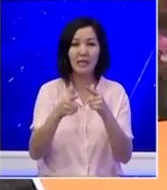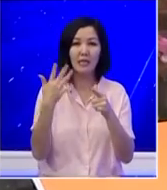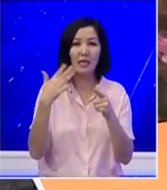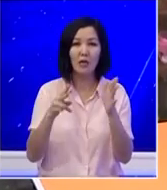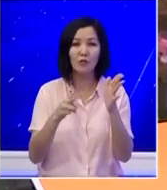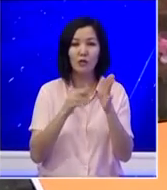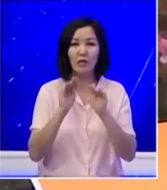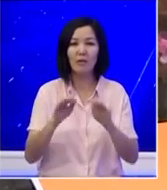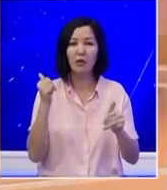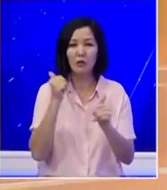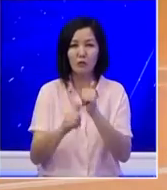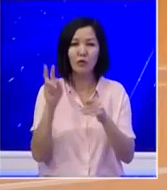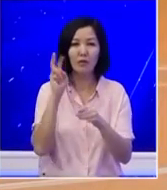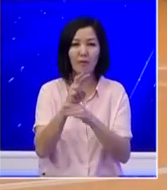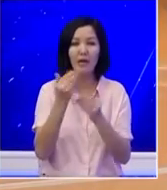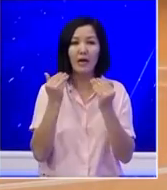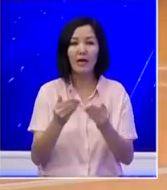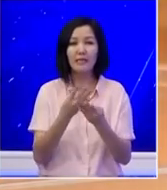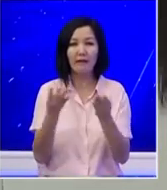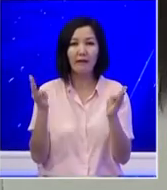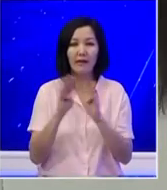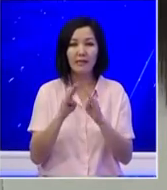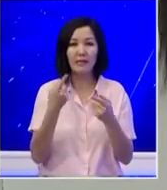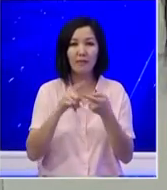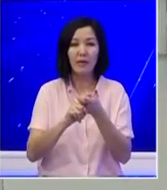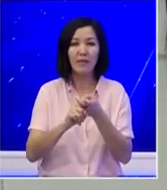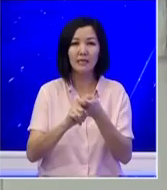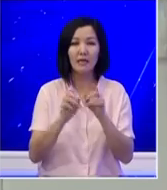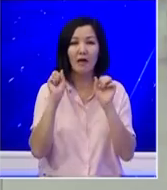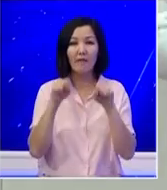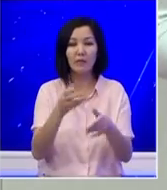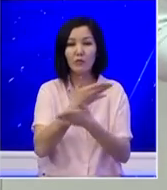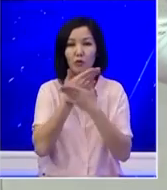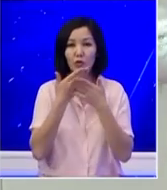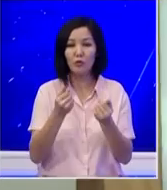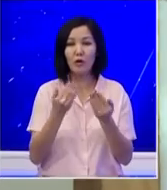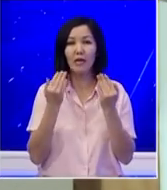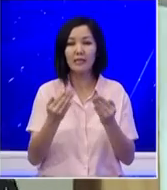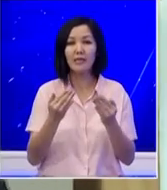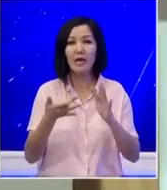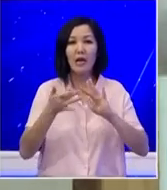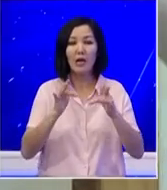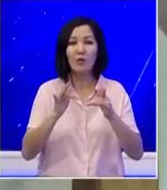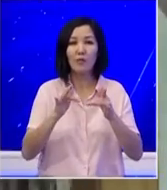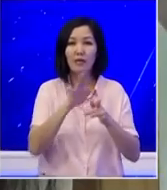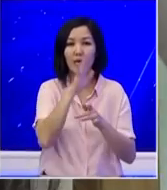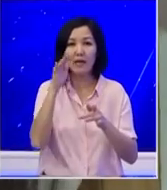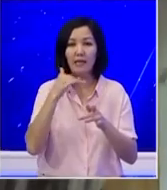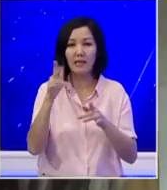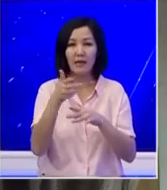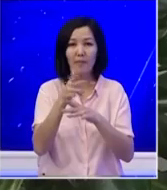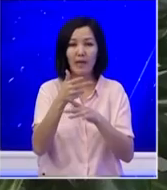күнделікті ем алуға келетін. Алайда дәл қазір мұндай мүмкіндік жоқ. Сондықтан мұндағы мамандар әлеуметтік желі арқылы ата-аналармен